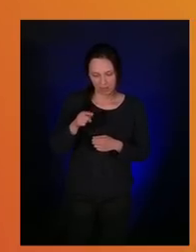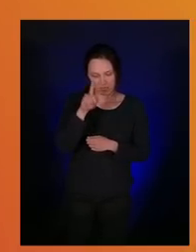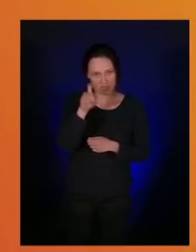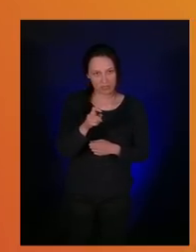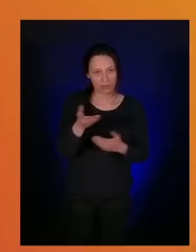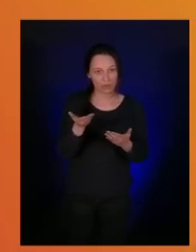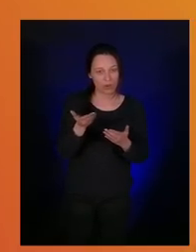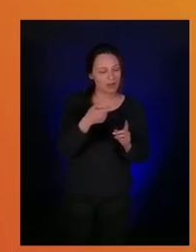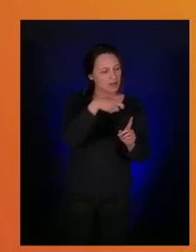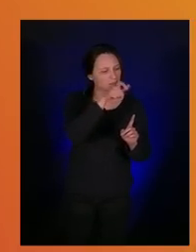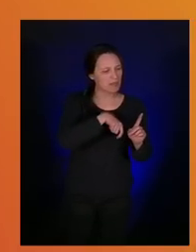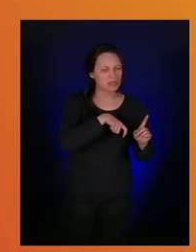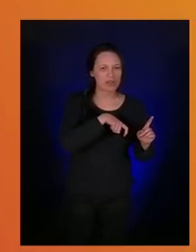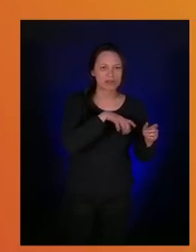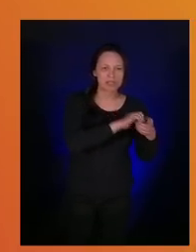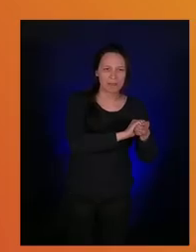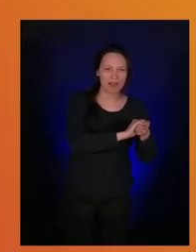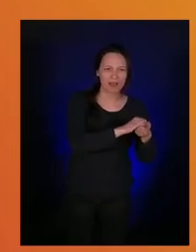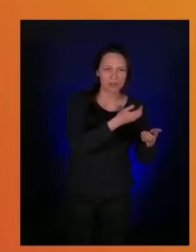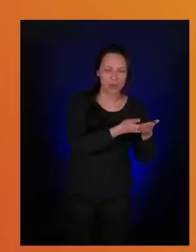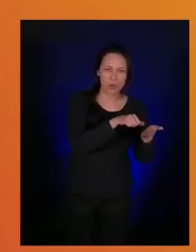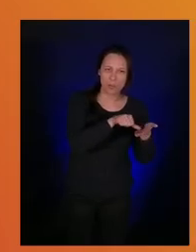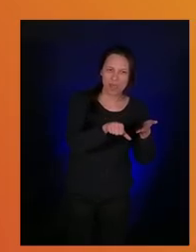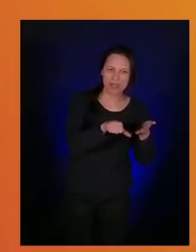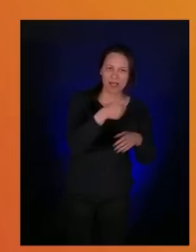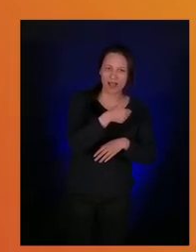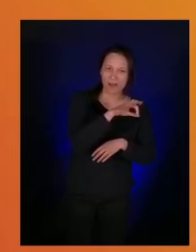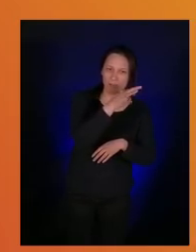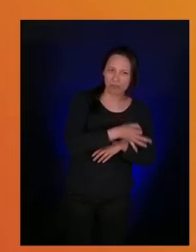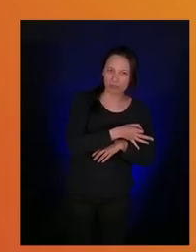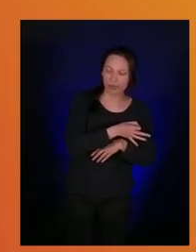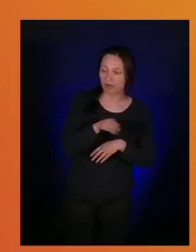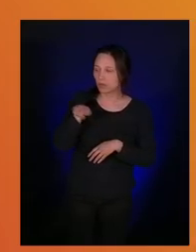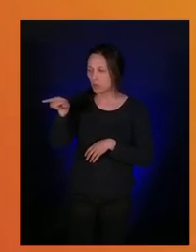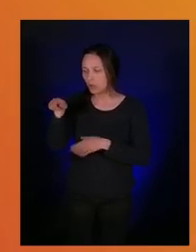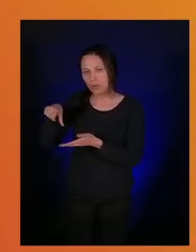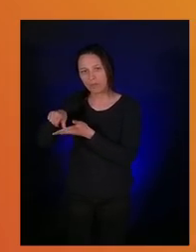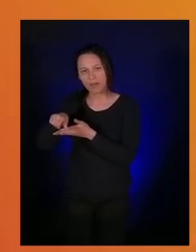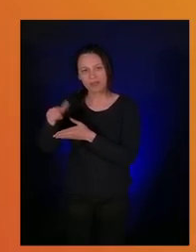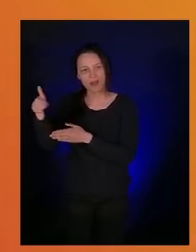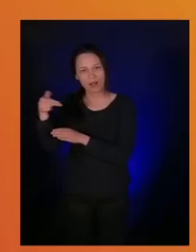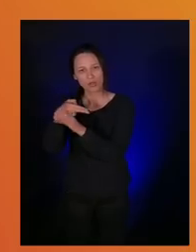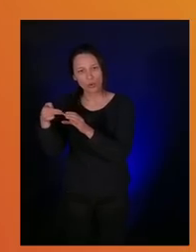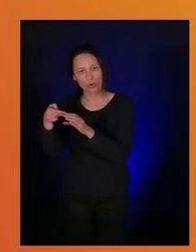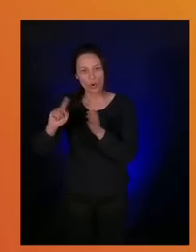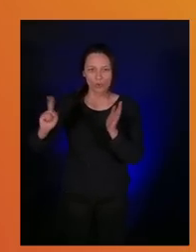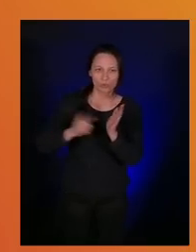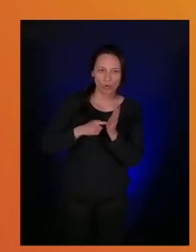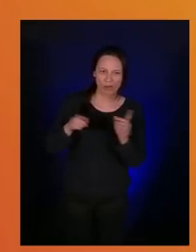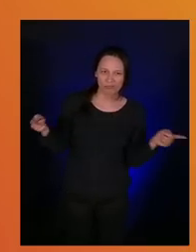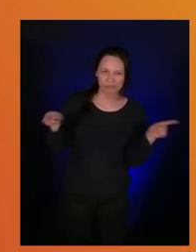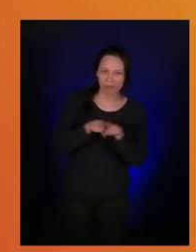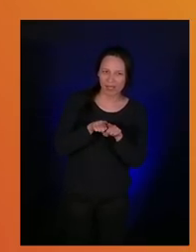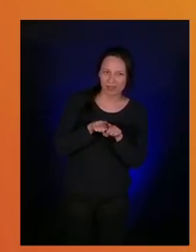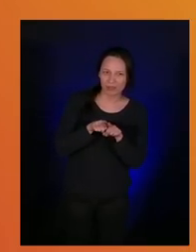syndicat qui payent 1% et ceux qui payent 1 euro ont les mêmes droits. Parce qu'aujourd'hui, on en a qui payent